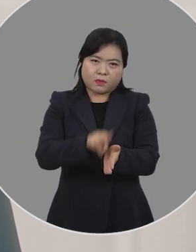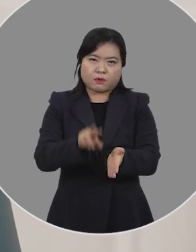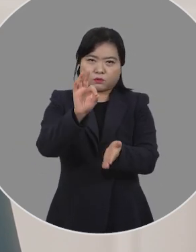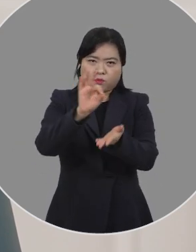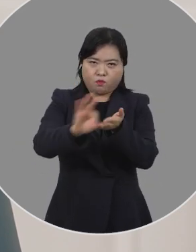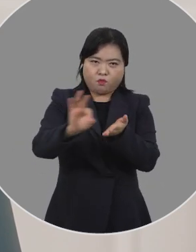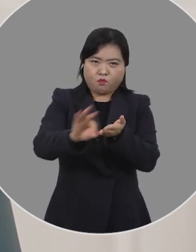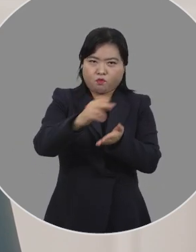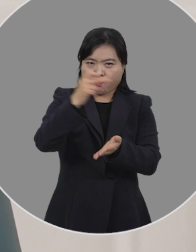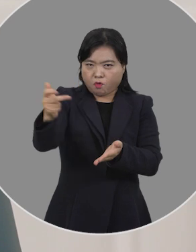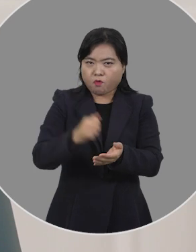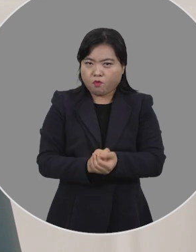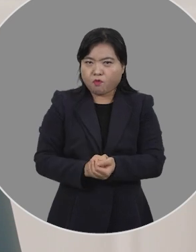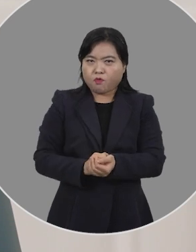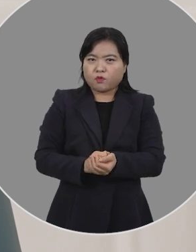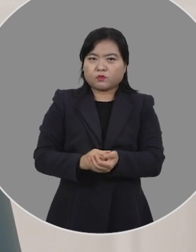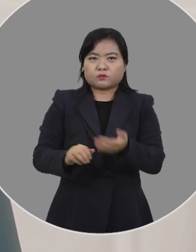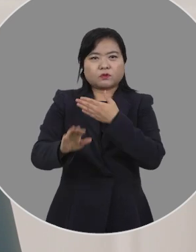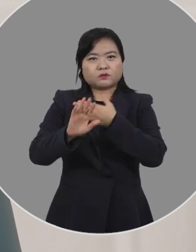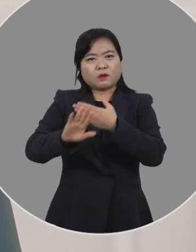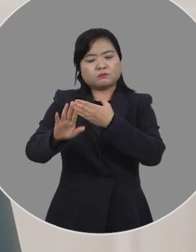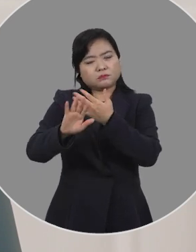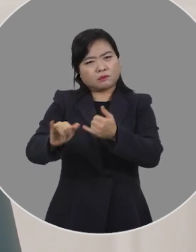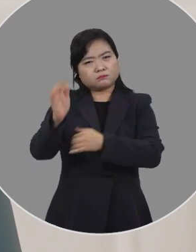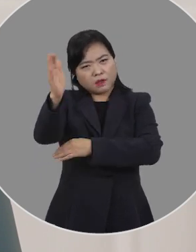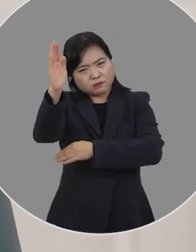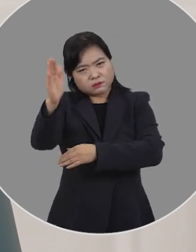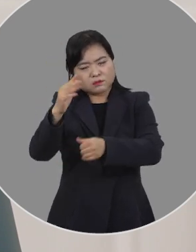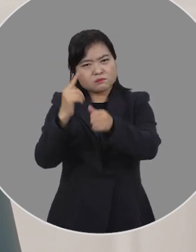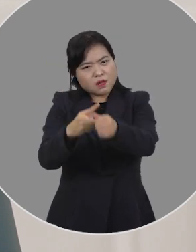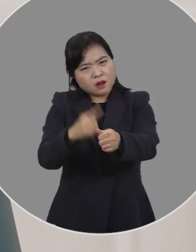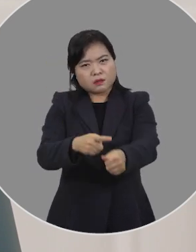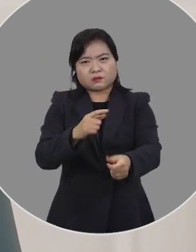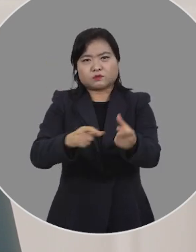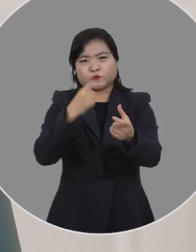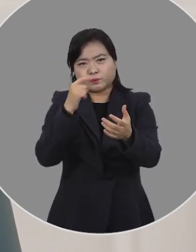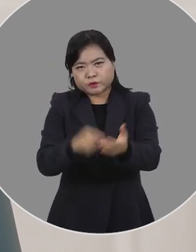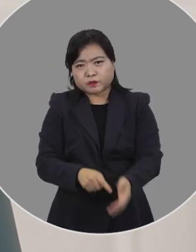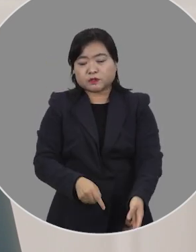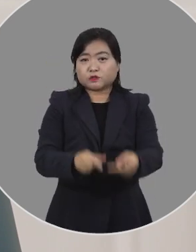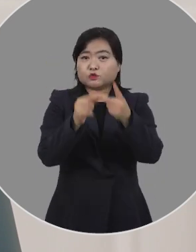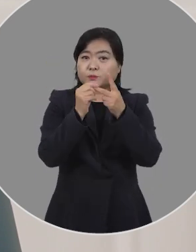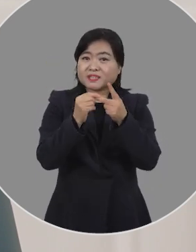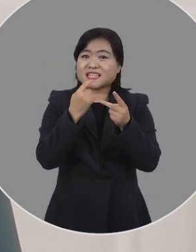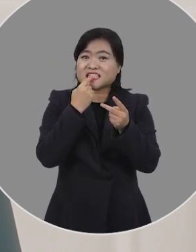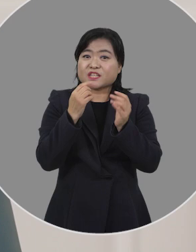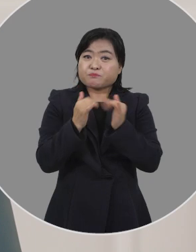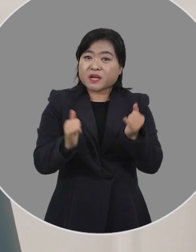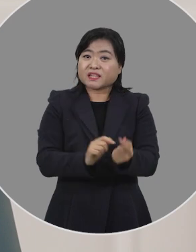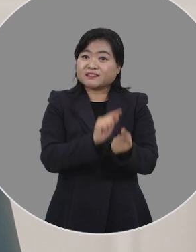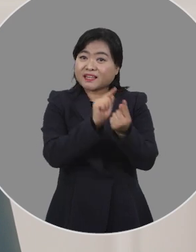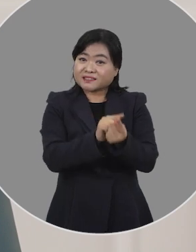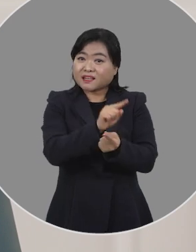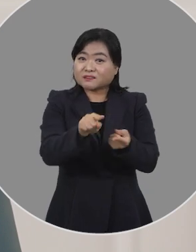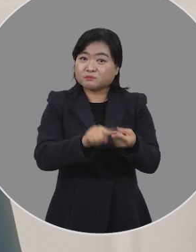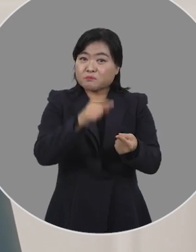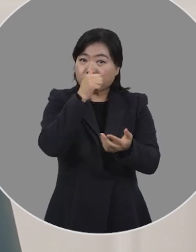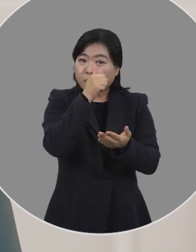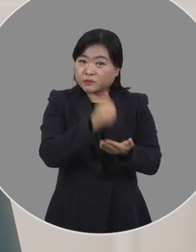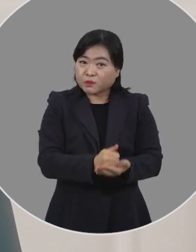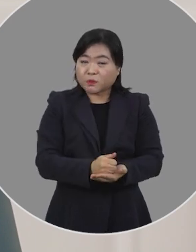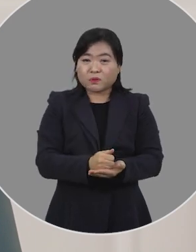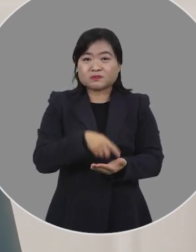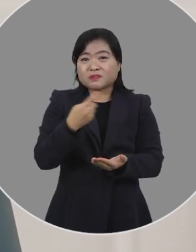비용이 많이 들어요. 그러니까 남의 얘기하는 게 쉽죠. 두 번째는 백인 대상으로 한 것은